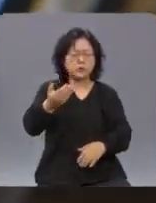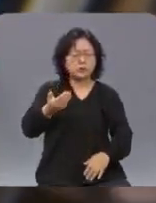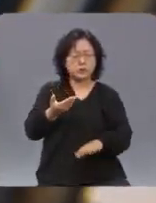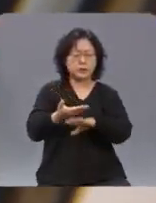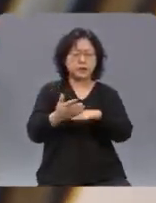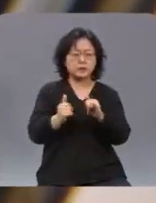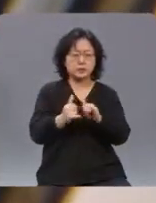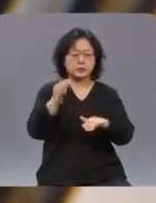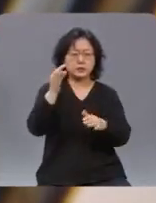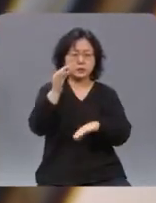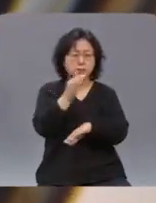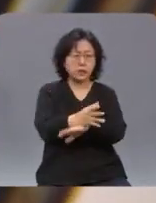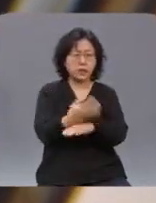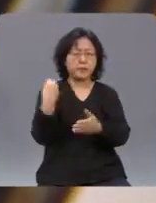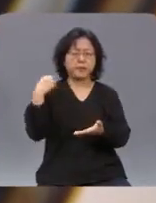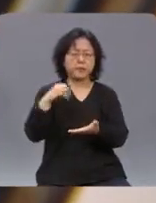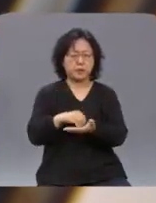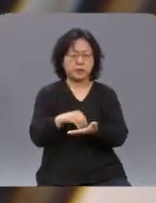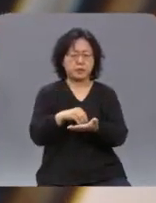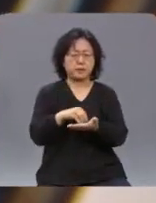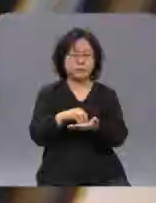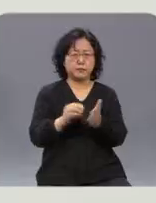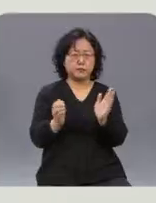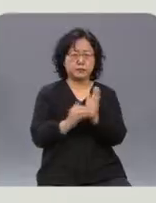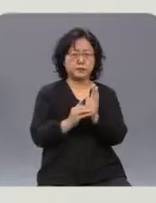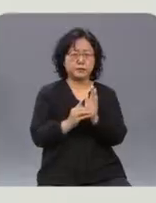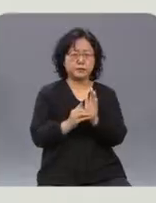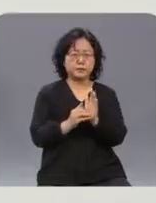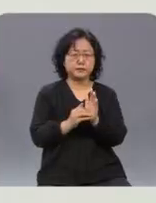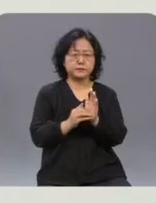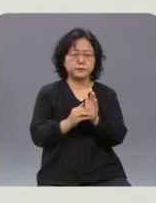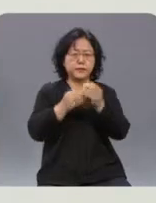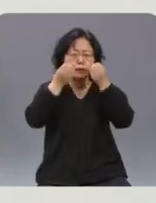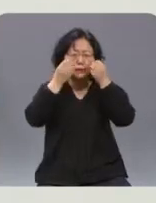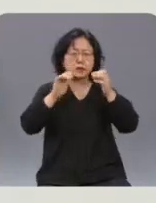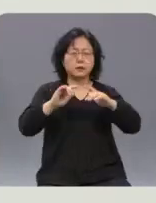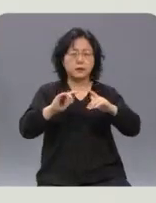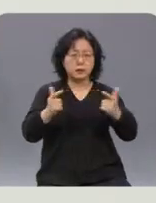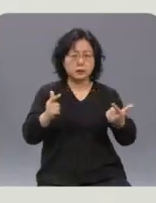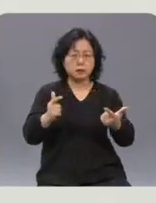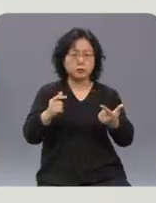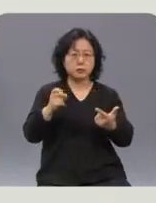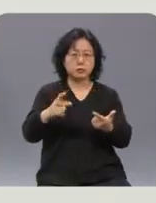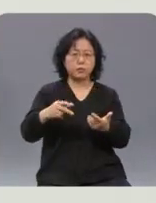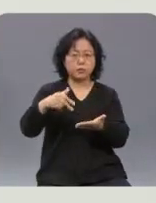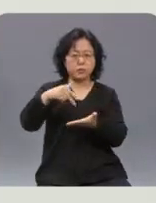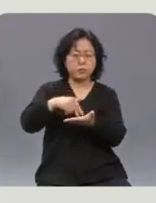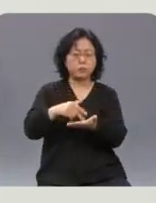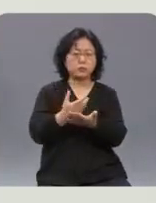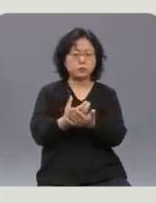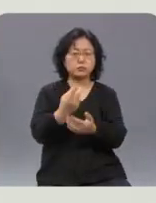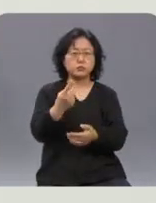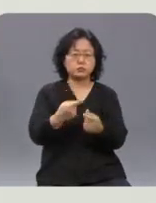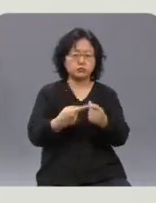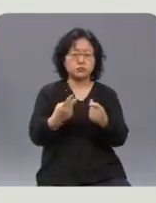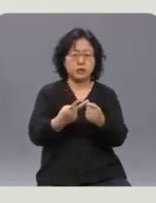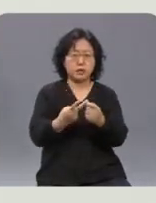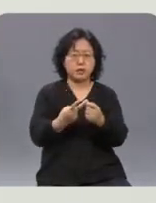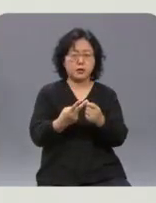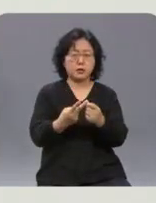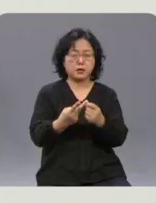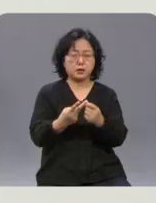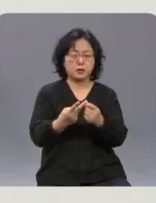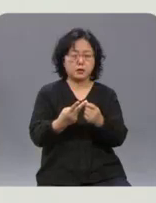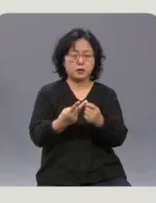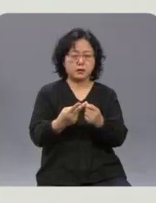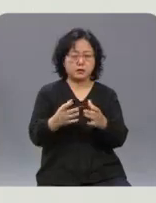달 전 다른 사람이 샀다가 반납한 제품이었습니다 새 거가 아니다라는 거고 보증서도 두 개였고 그 다음에